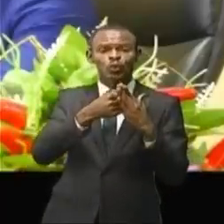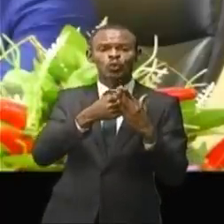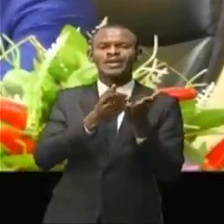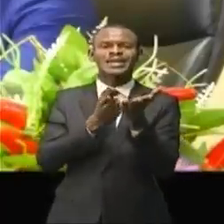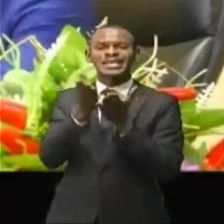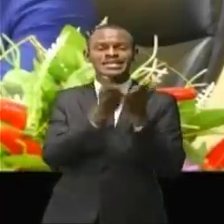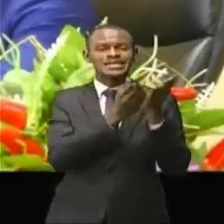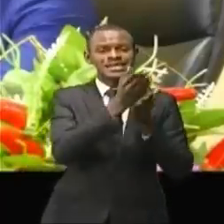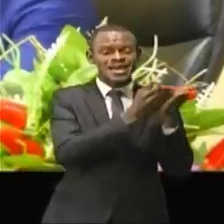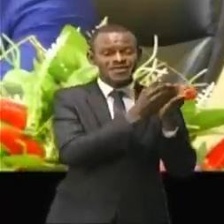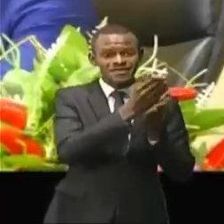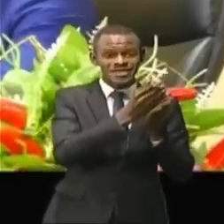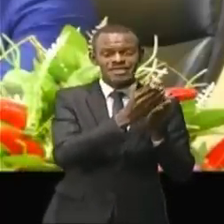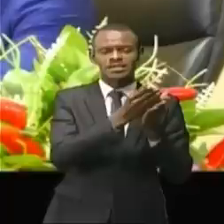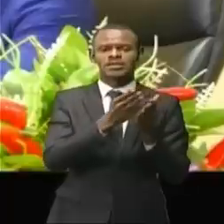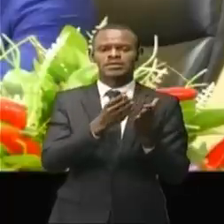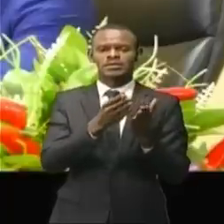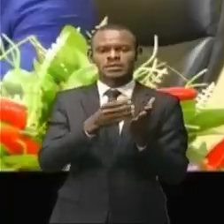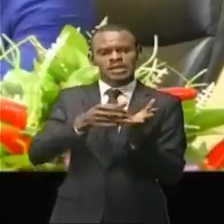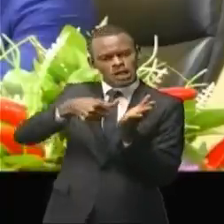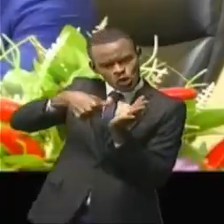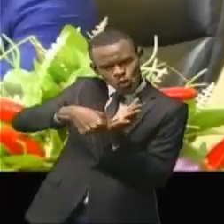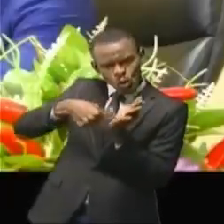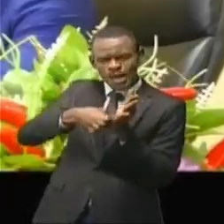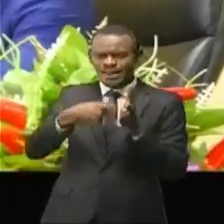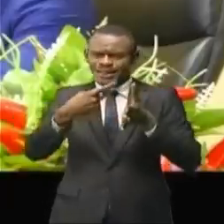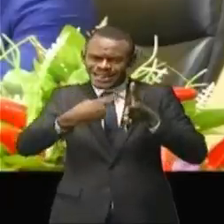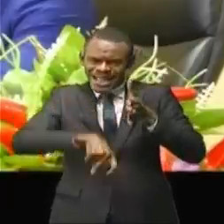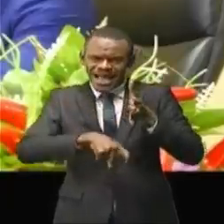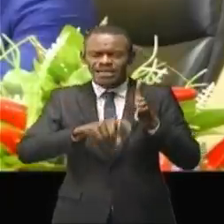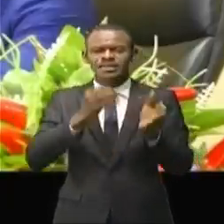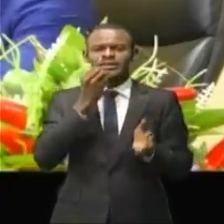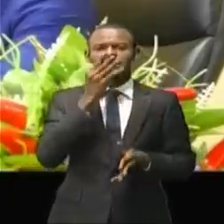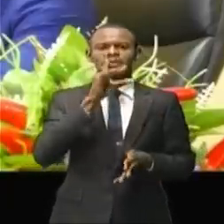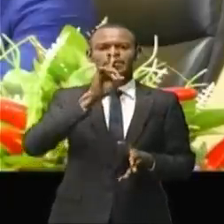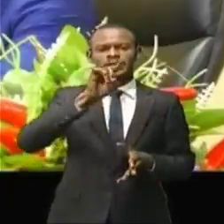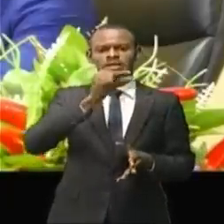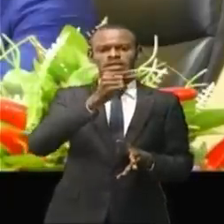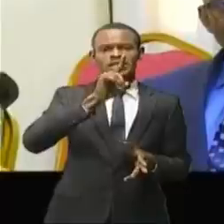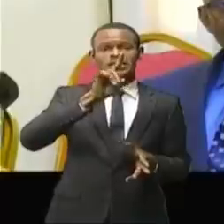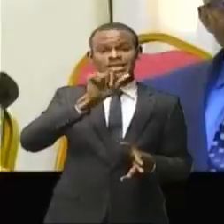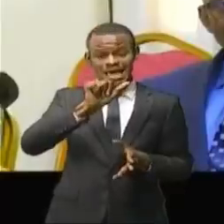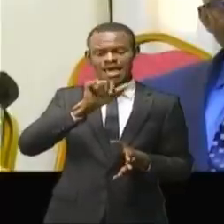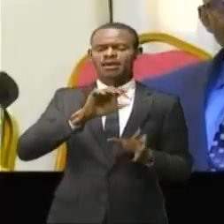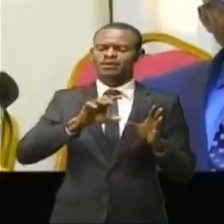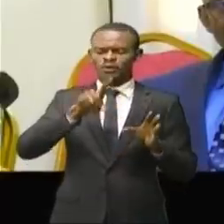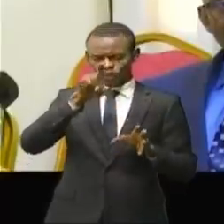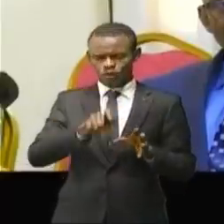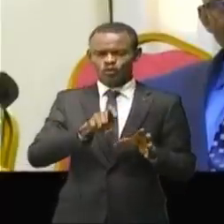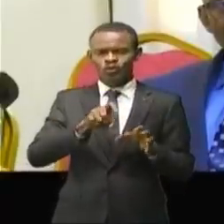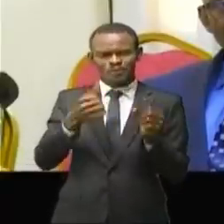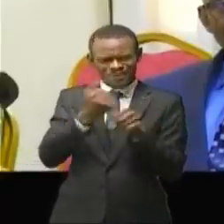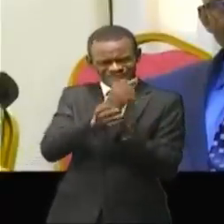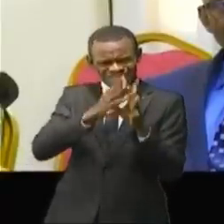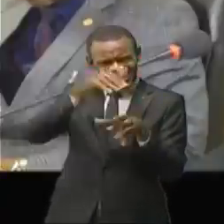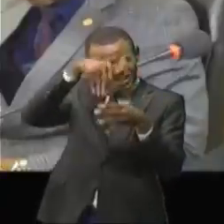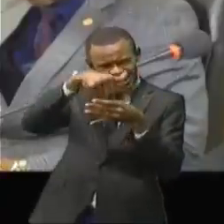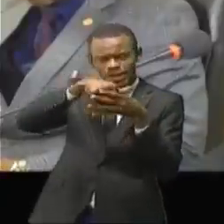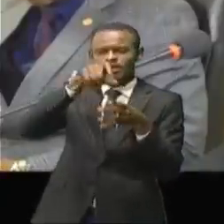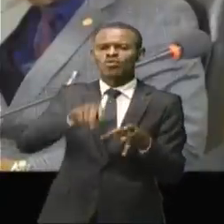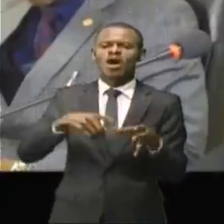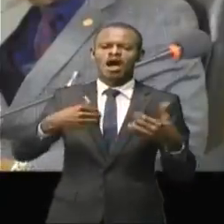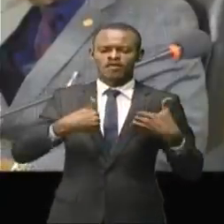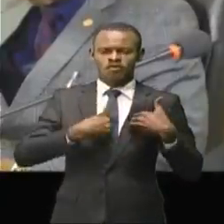assises DGDA en sigle laquelle est un service public à part entière Bernard KBC Moussa